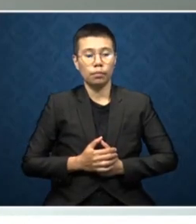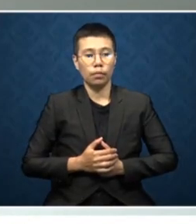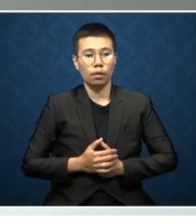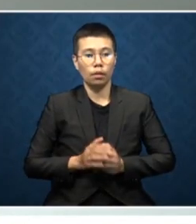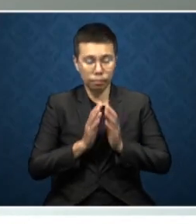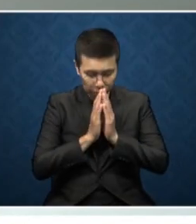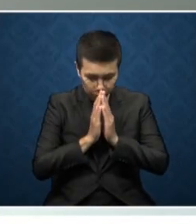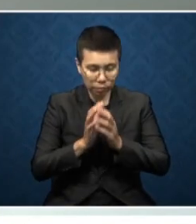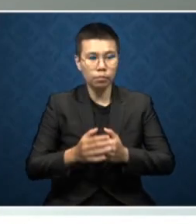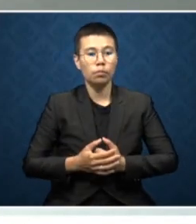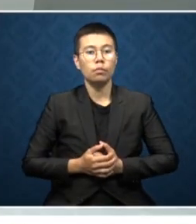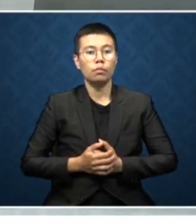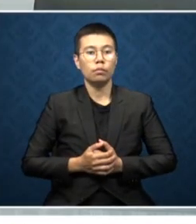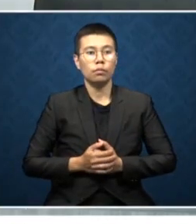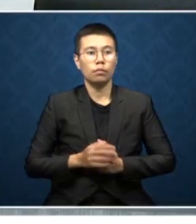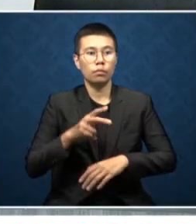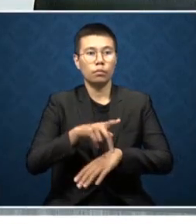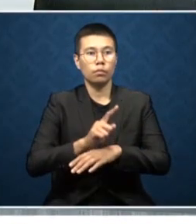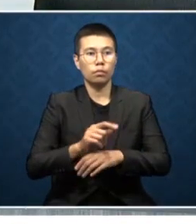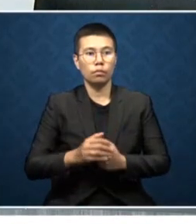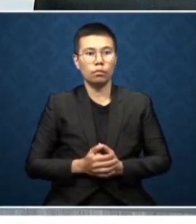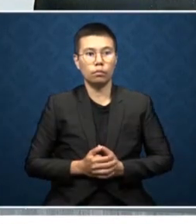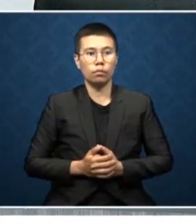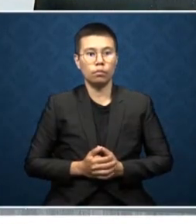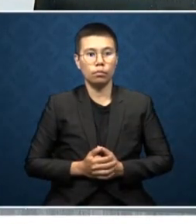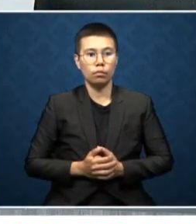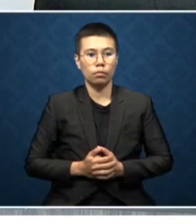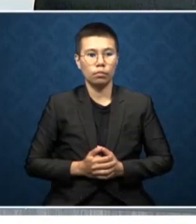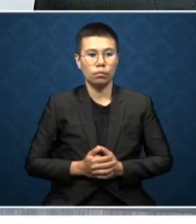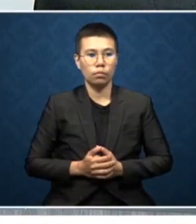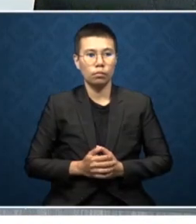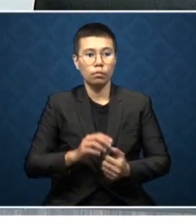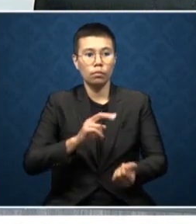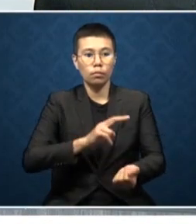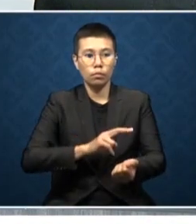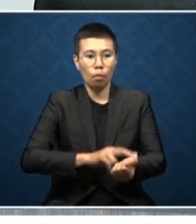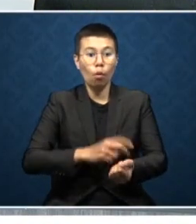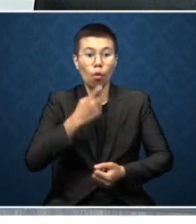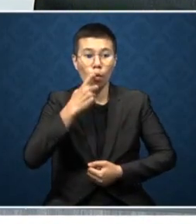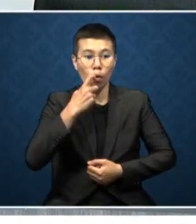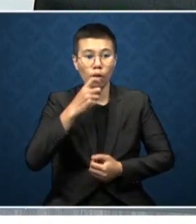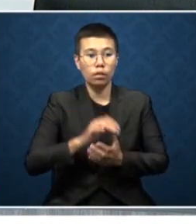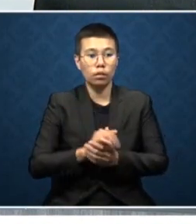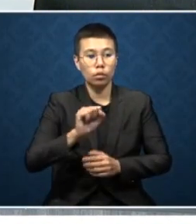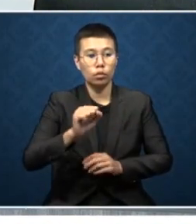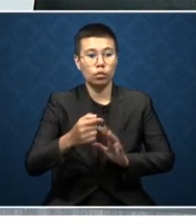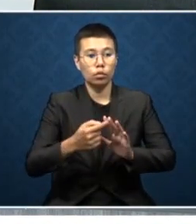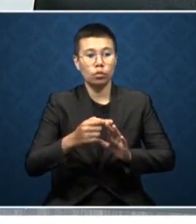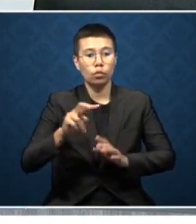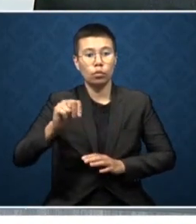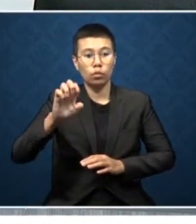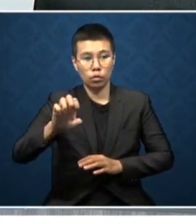กราบเรียนท่านประธานวุฒิสภาที่เคารพดิฉันทันตแพทย์หญิงสุนีจึงวิโรธสมาชิกวุฒิสภา